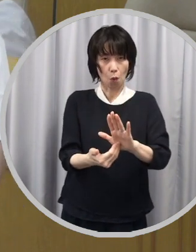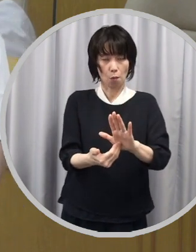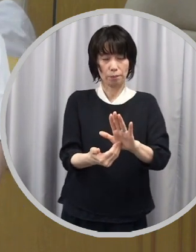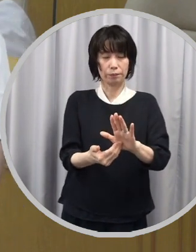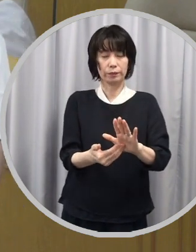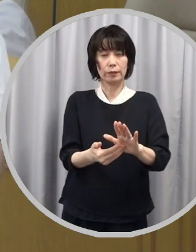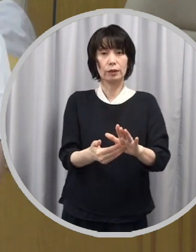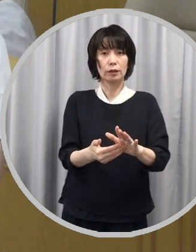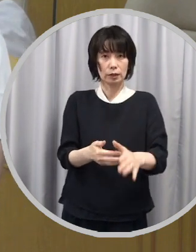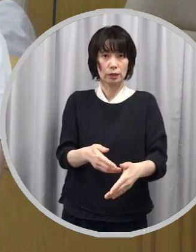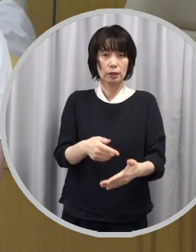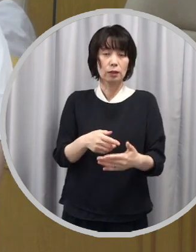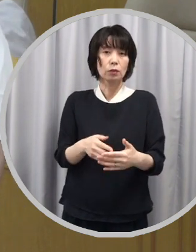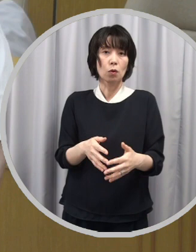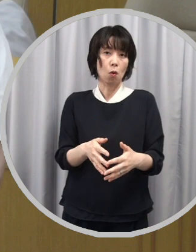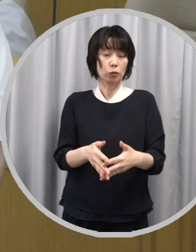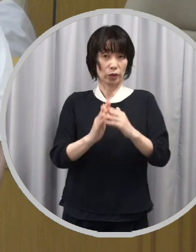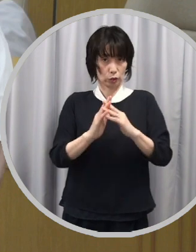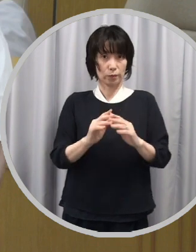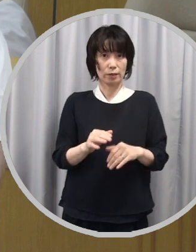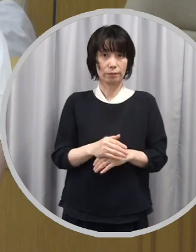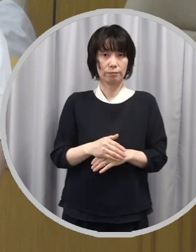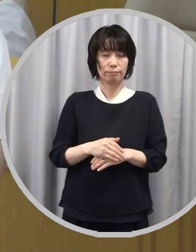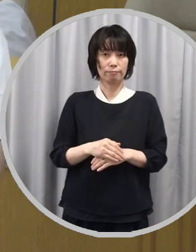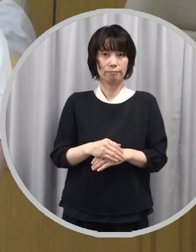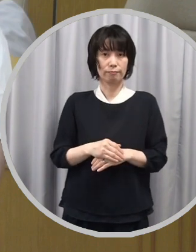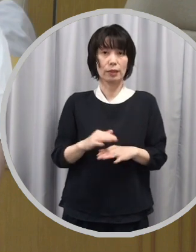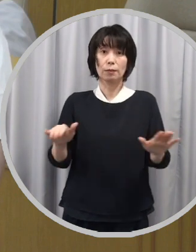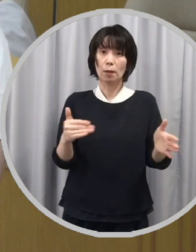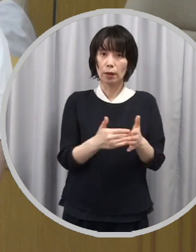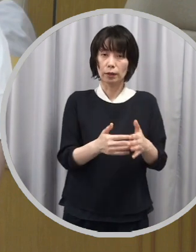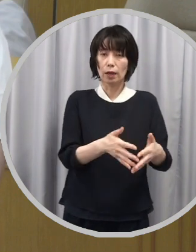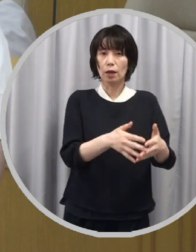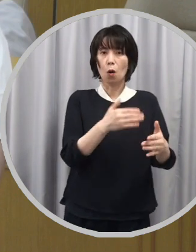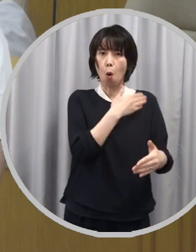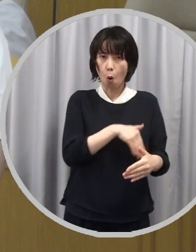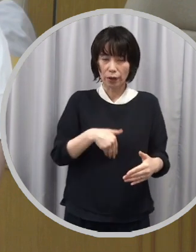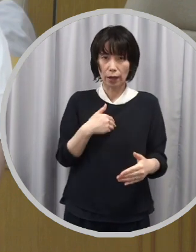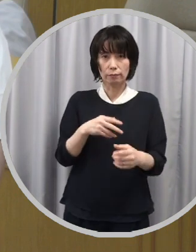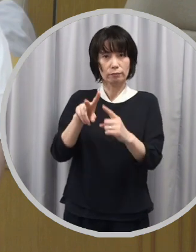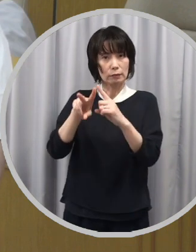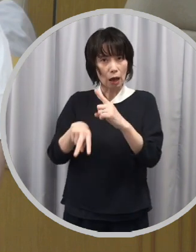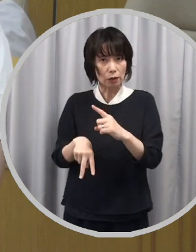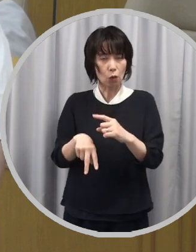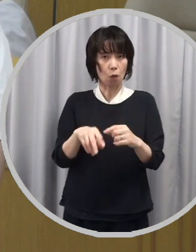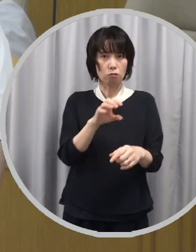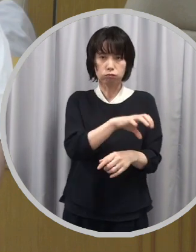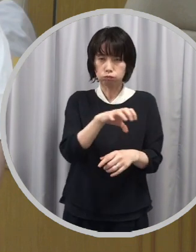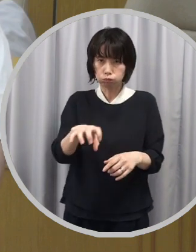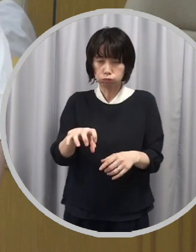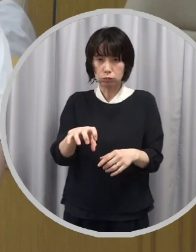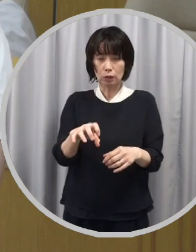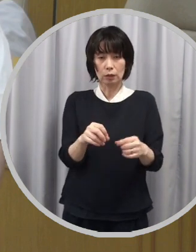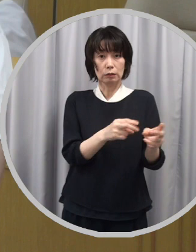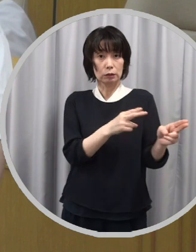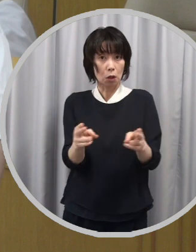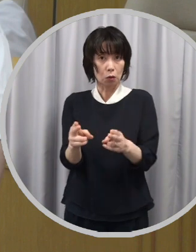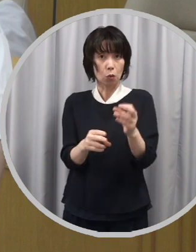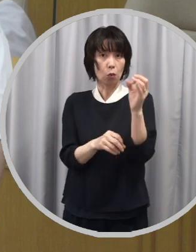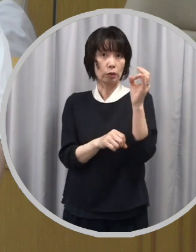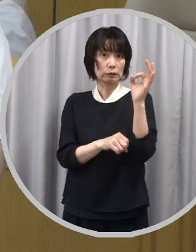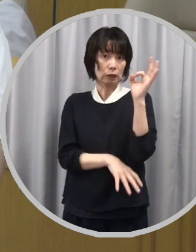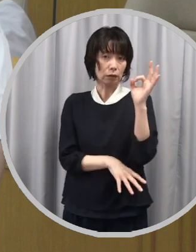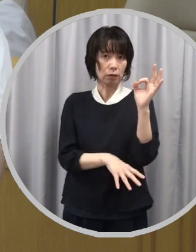ます。これまでの行政は保健事業、介護事業等が各々制度、財源に対応